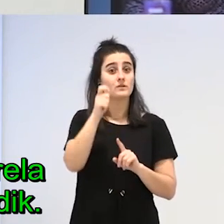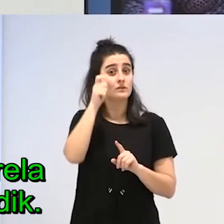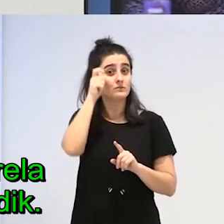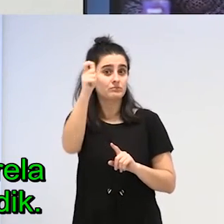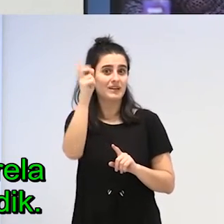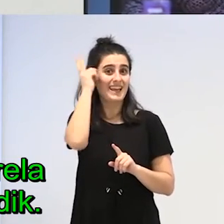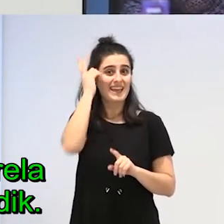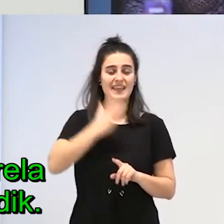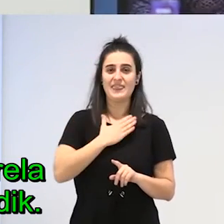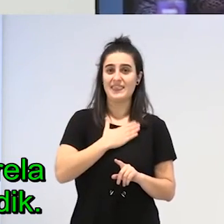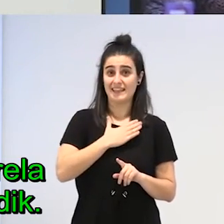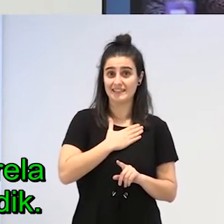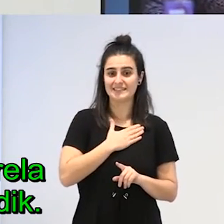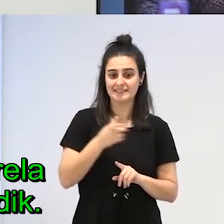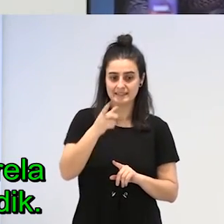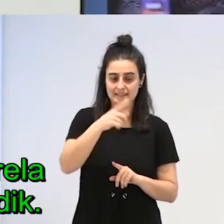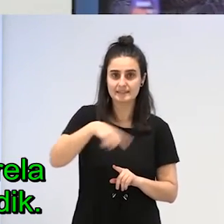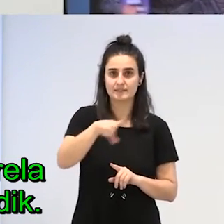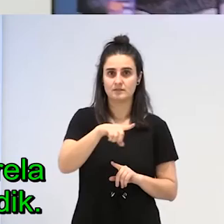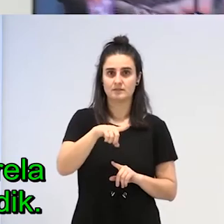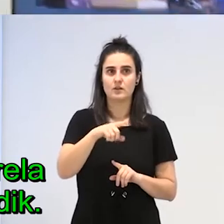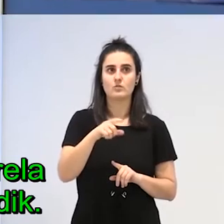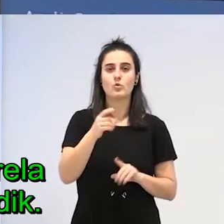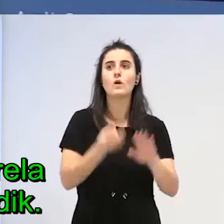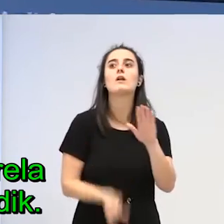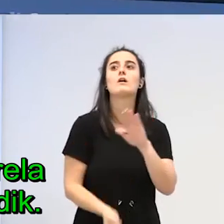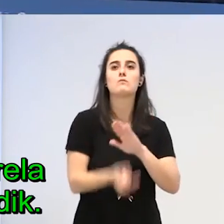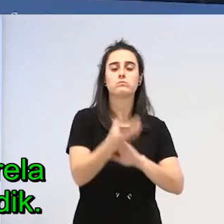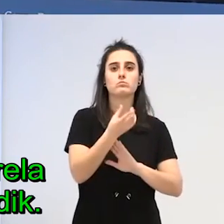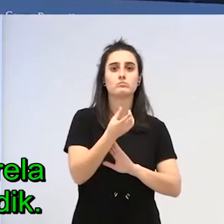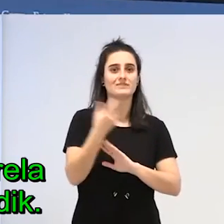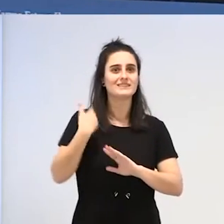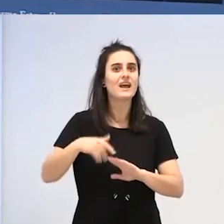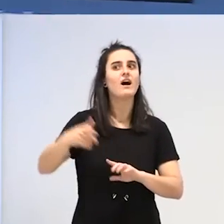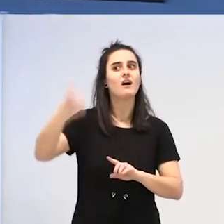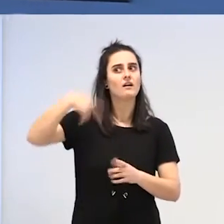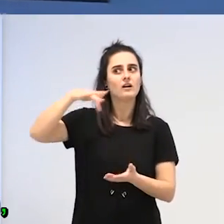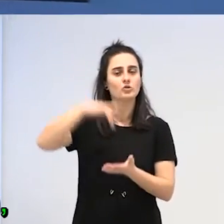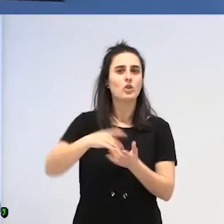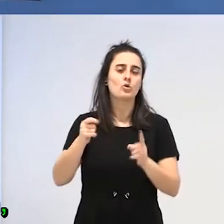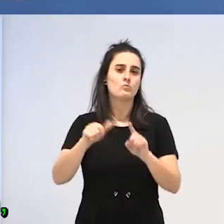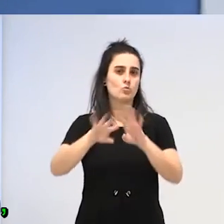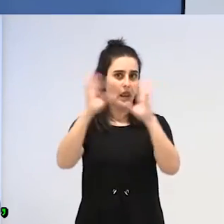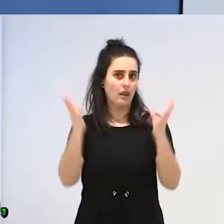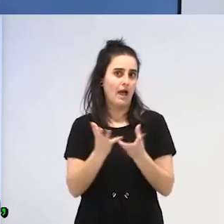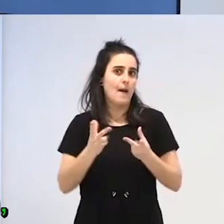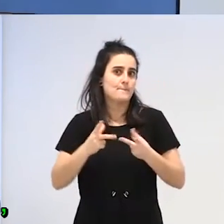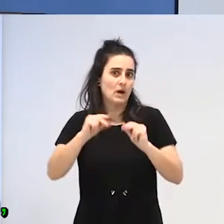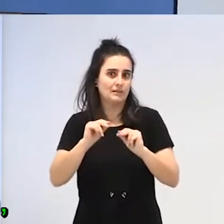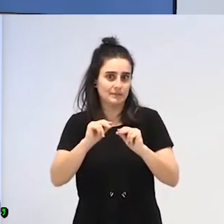herri indigenak jadanik atera direla apokalipsi batetik bizirik, ez? Oraindik. Eta